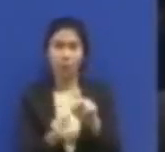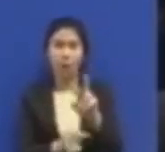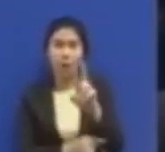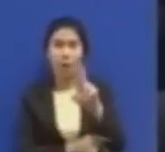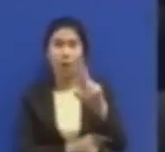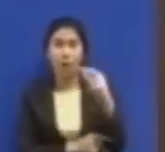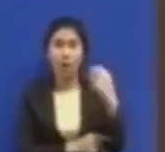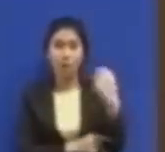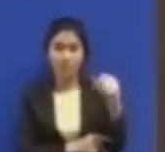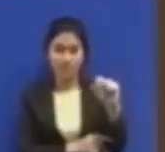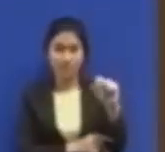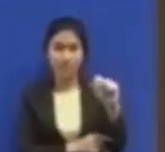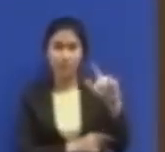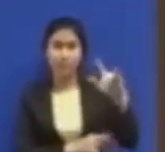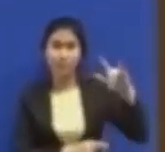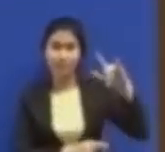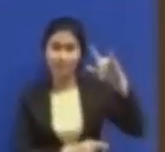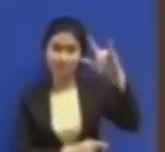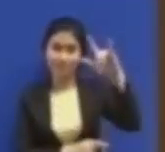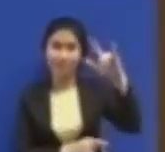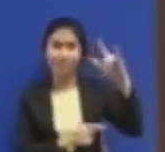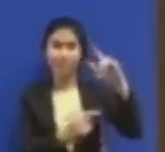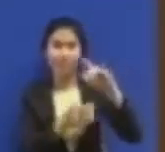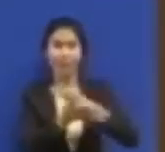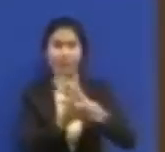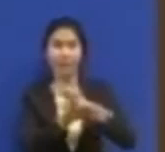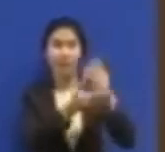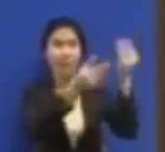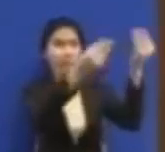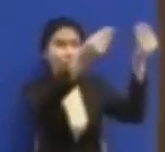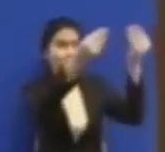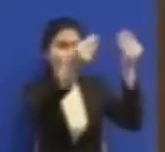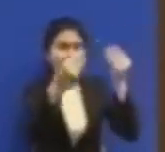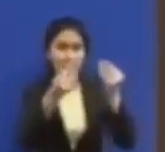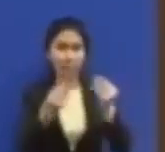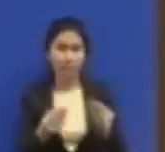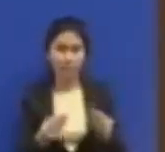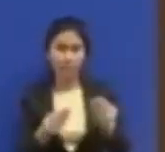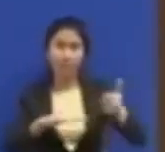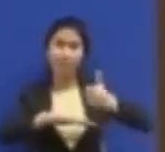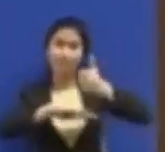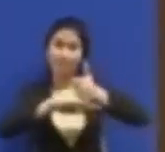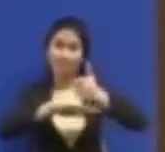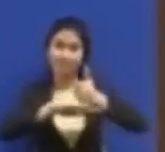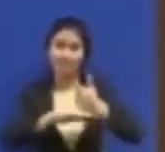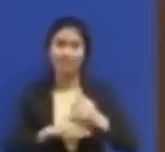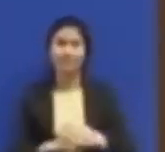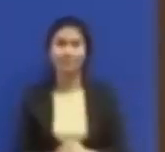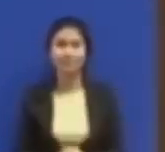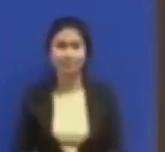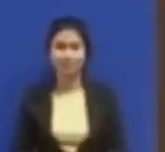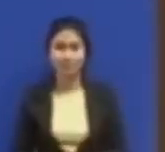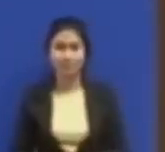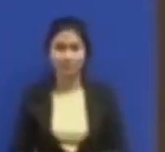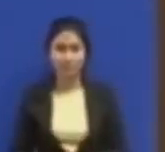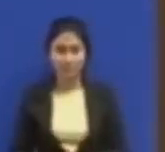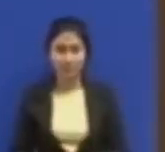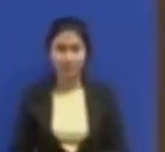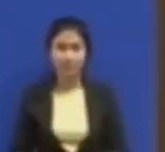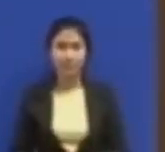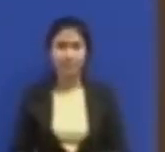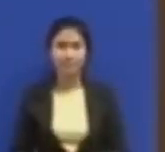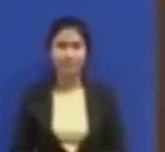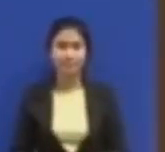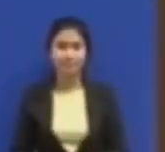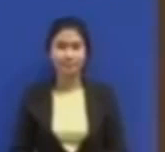รมินทรรามาธิบดีบดีศรีสินทรมหาวชิราลงกรณ์พระ